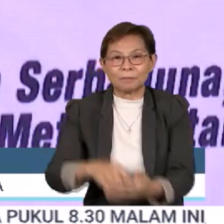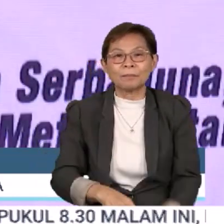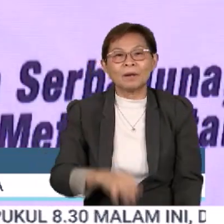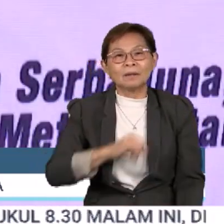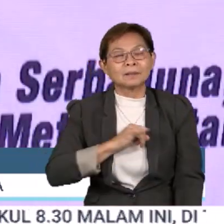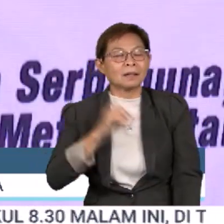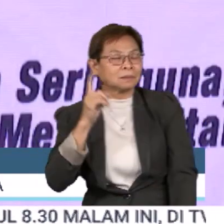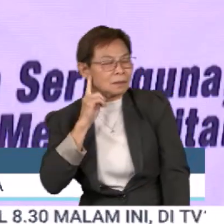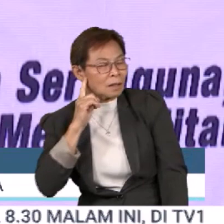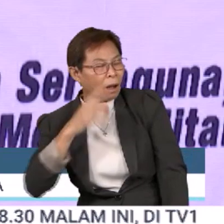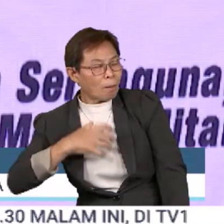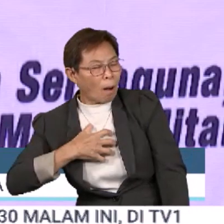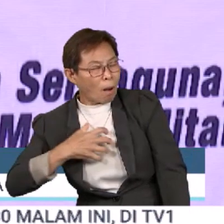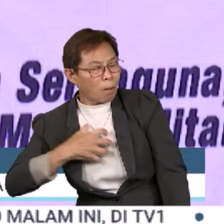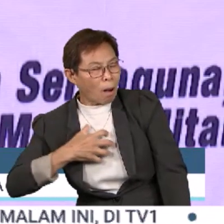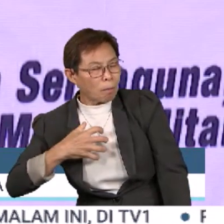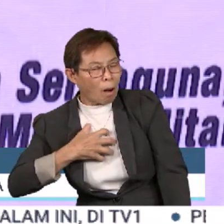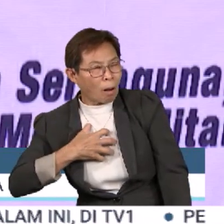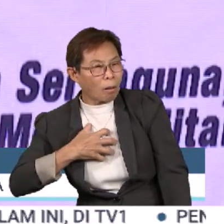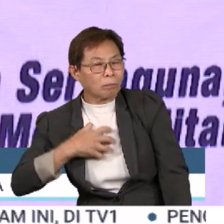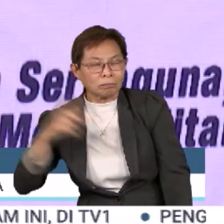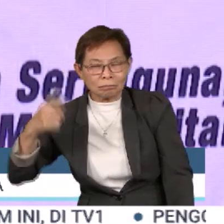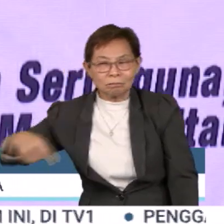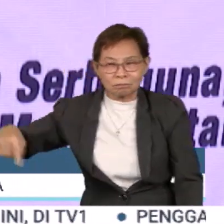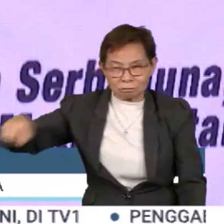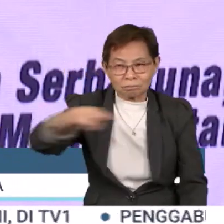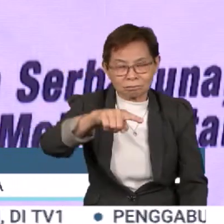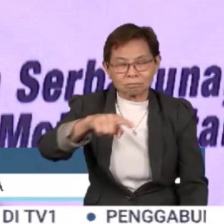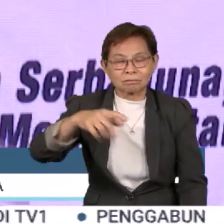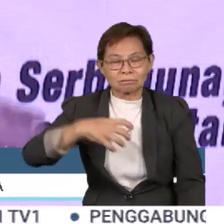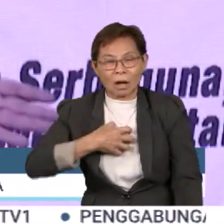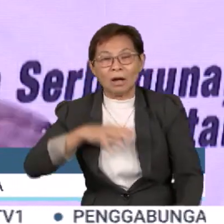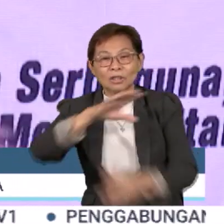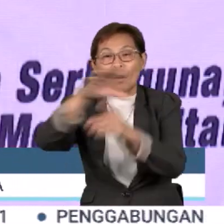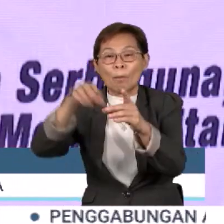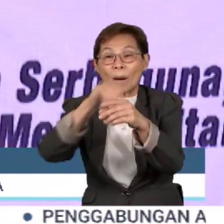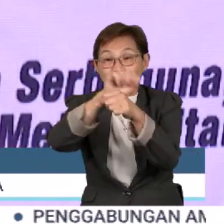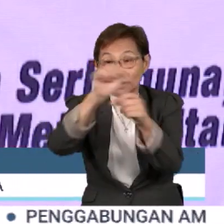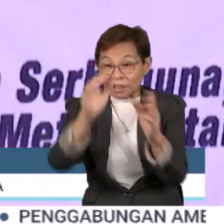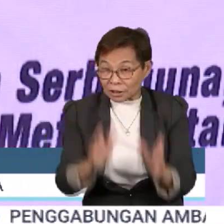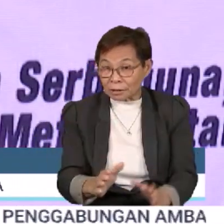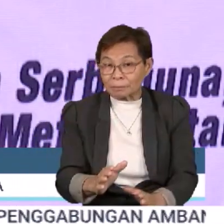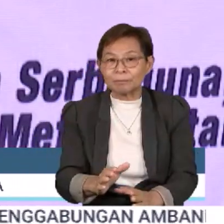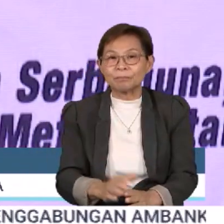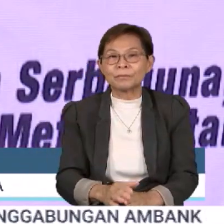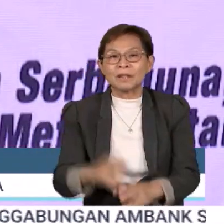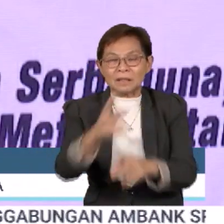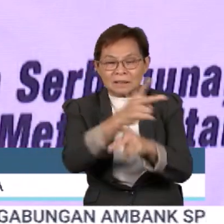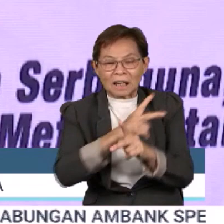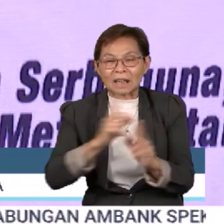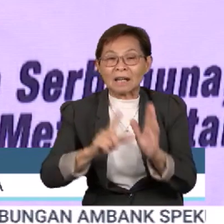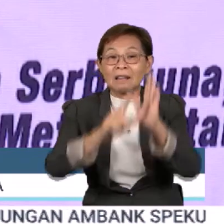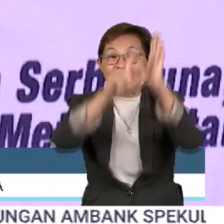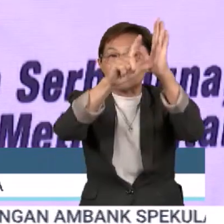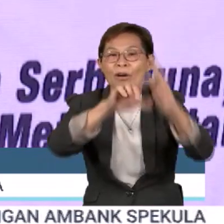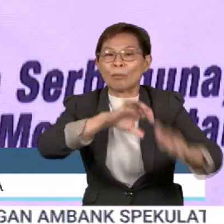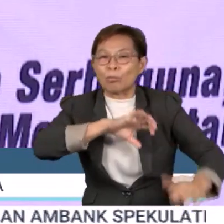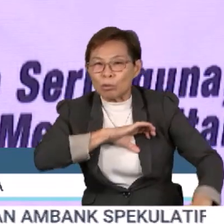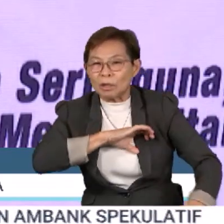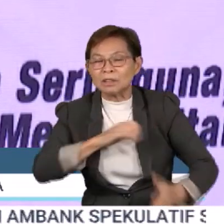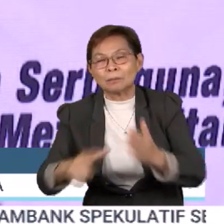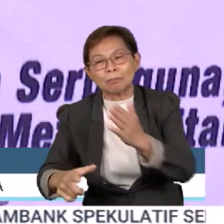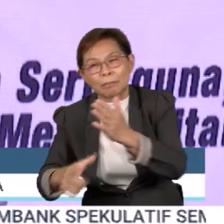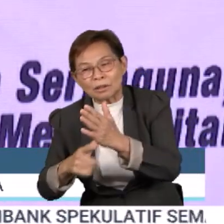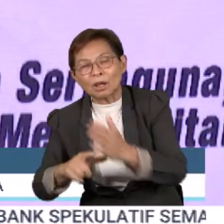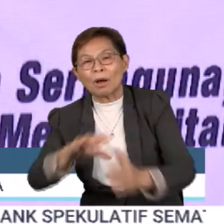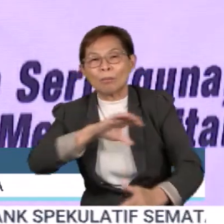Setelah mendengar keluhan ramai daripada kawan-kawan, termasuk pekerja yang jaga lift, polis,